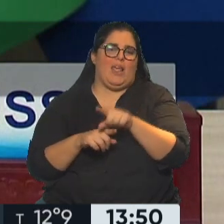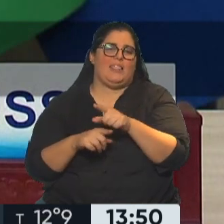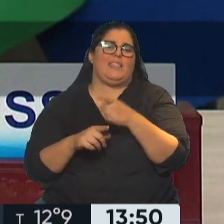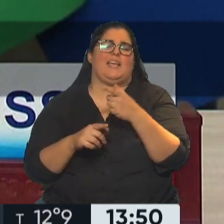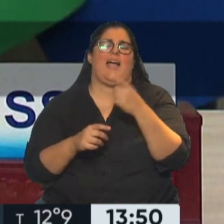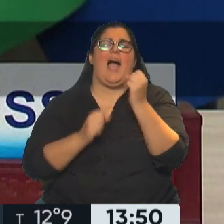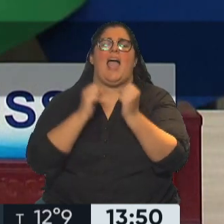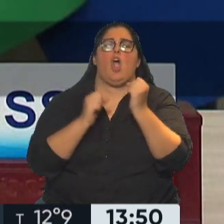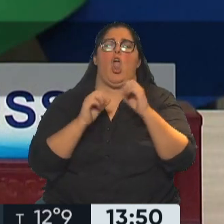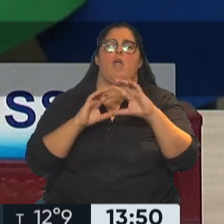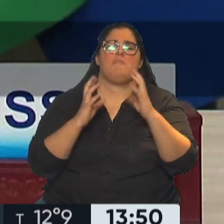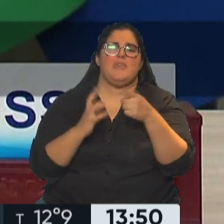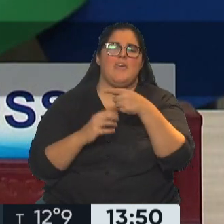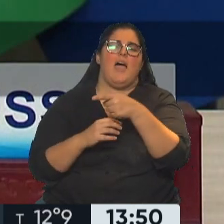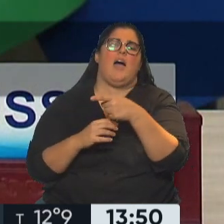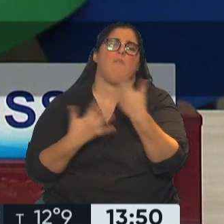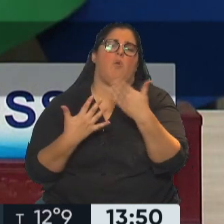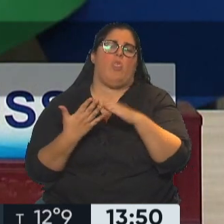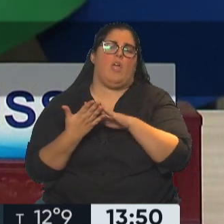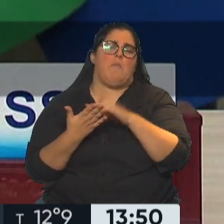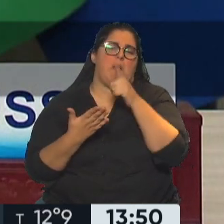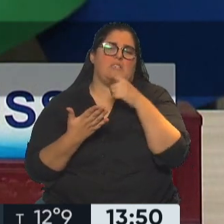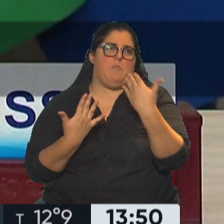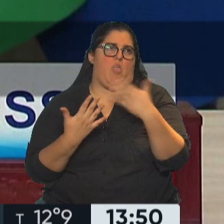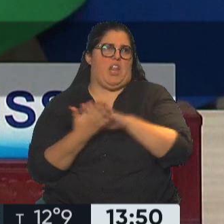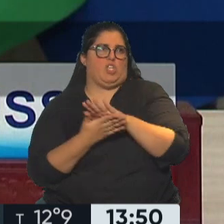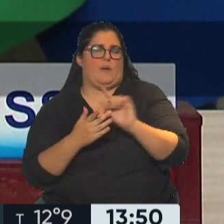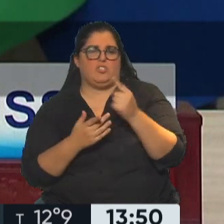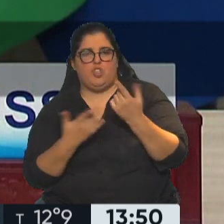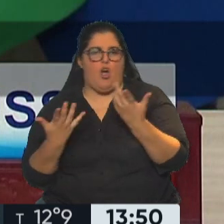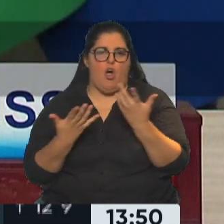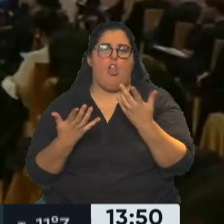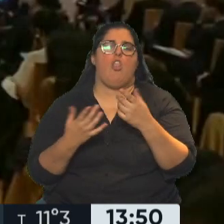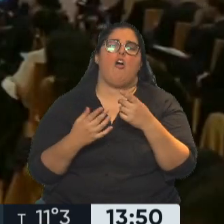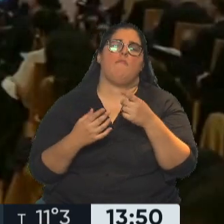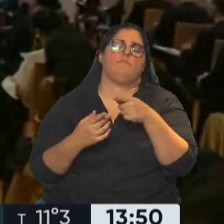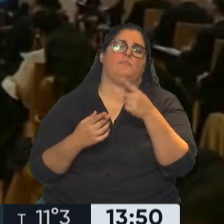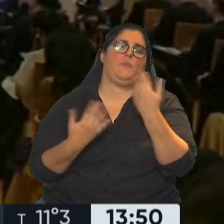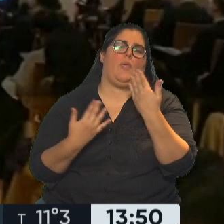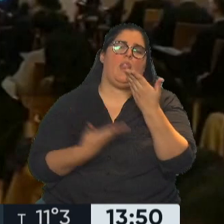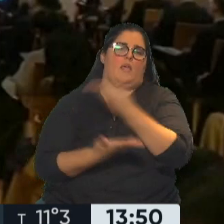по сути перекладывают на весь мир свои собственные ошибки в макроэкономической политике.